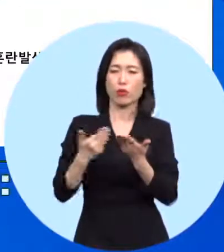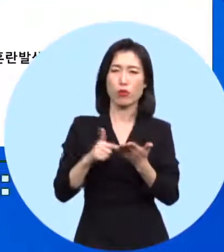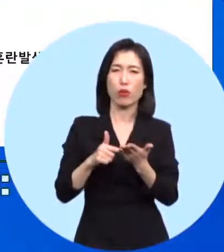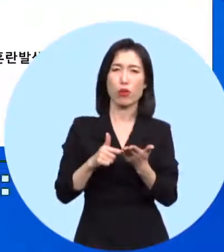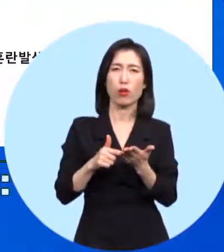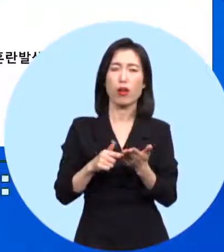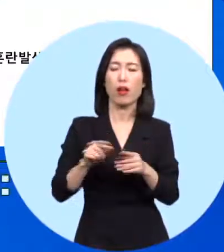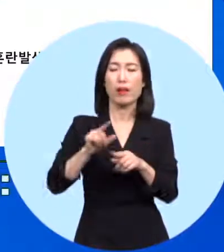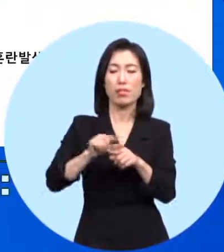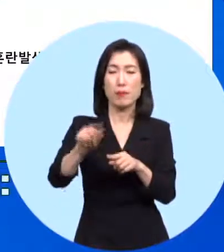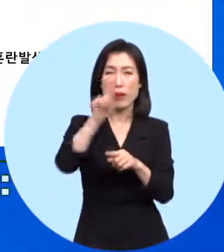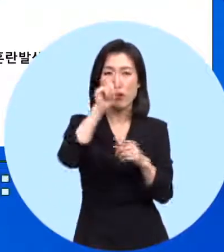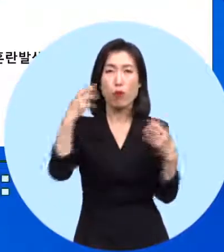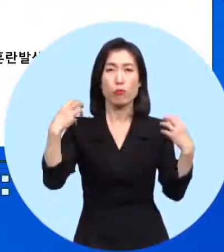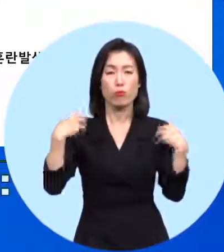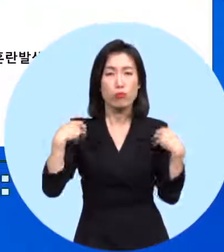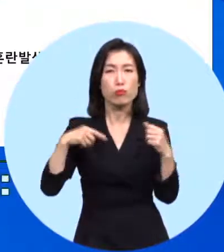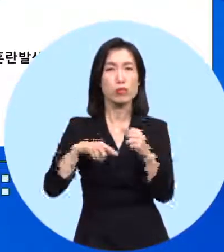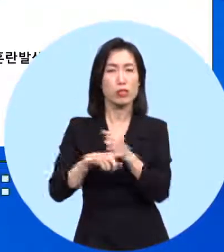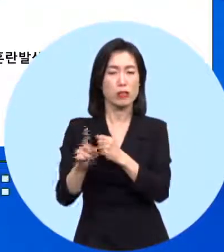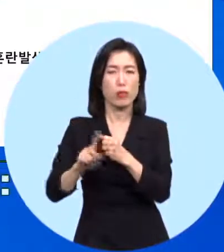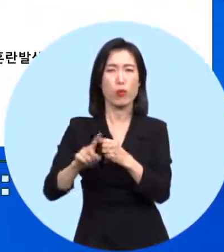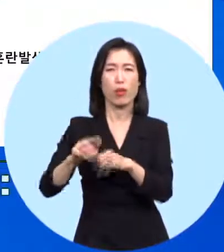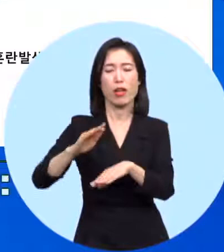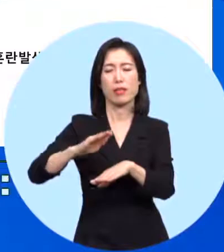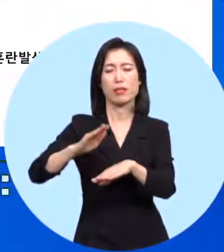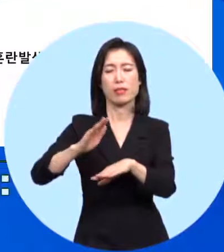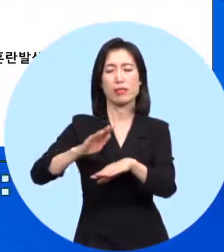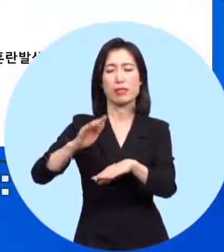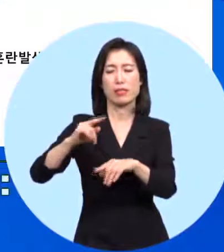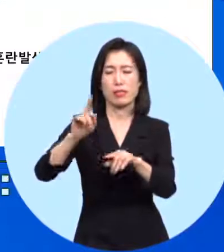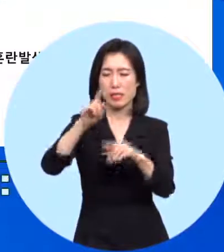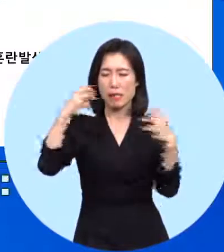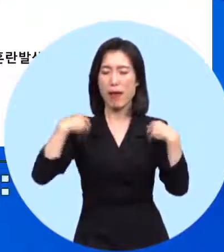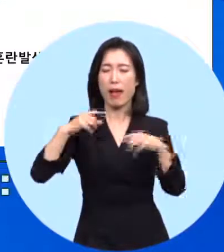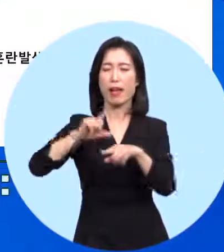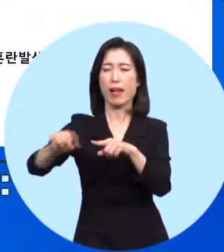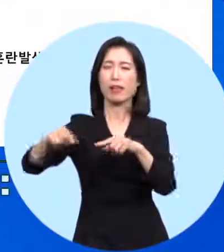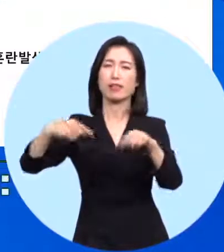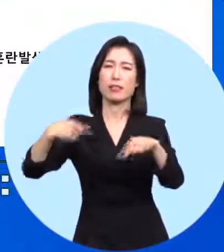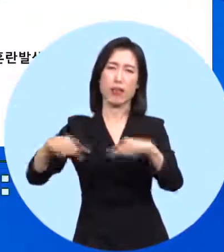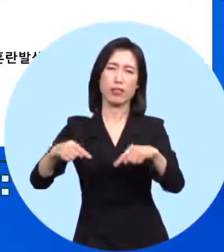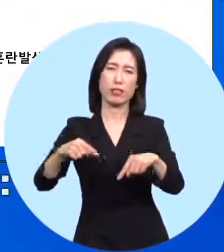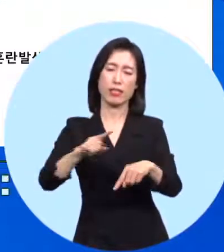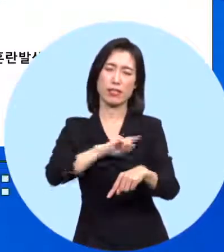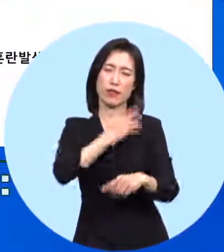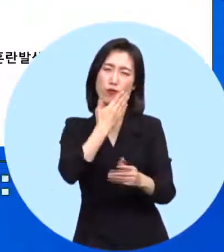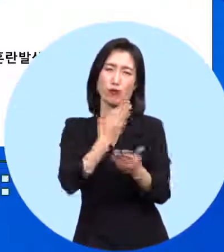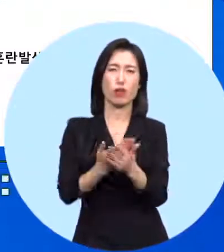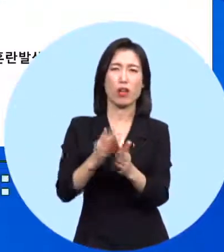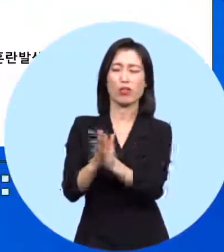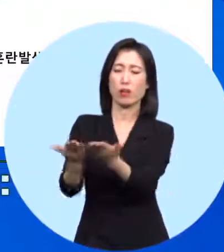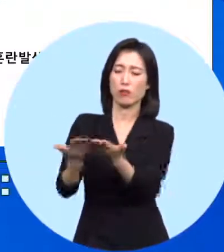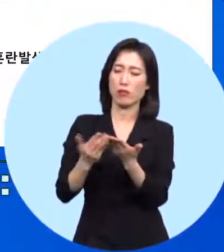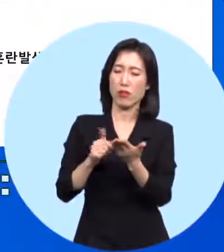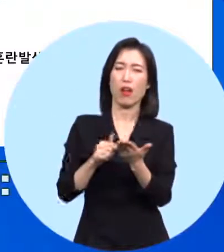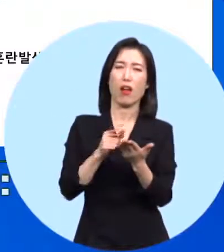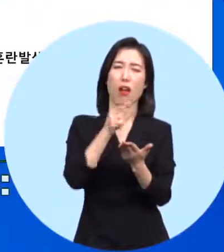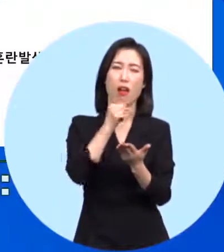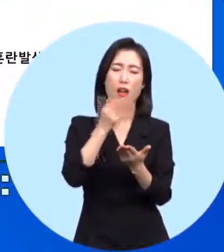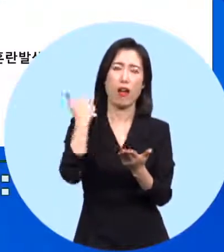지방자치 일하는 얘기도 하지만 교육자치법이 별도로 있습니다. 지자체법에 사무로 들어가기를 바라는